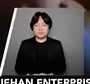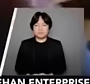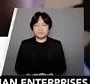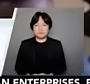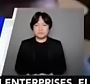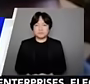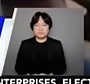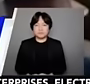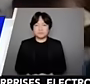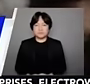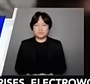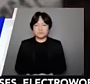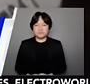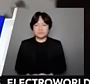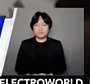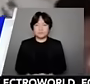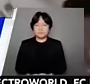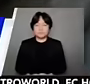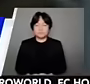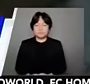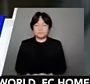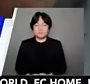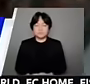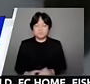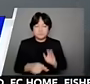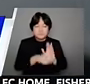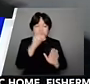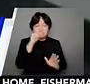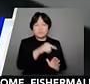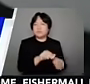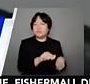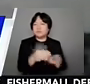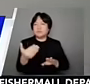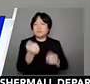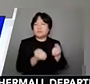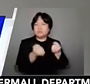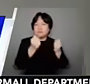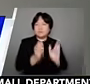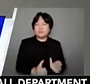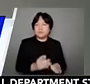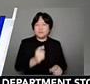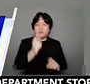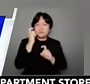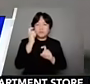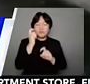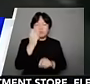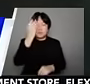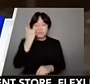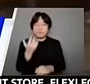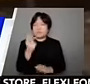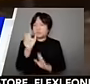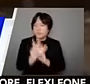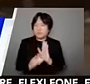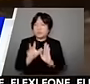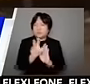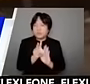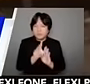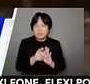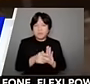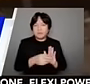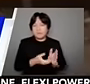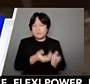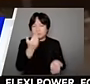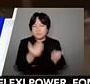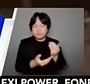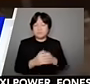Wala ng buhay nang may labas ng rescuers ang driver ng truck matapos ang halos 3 oras. Pasado